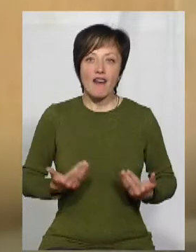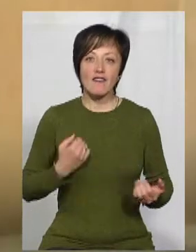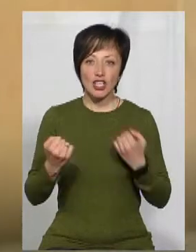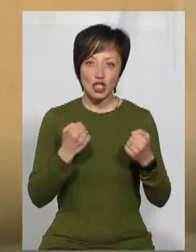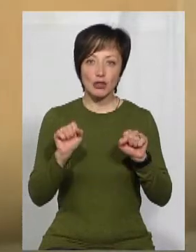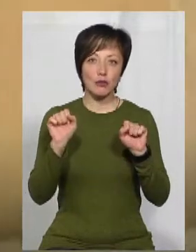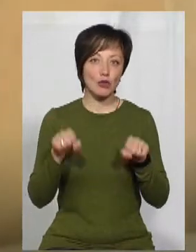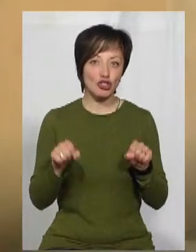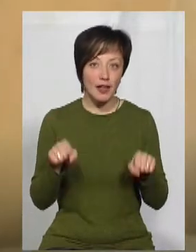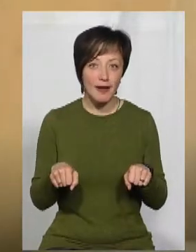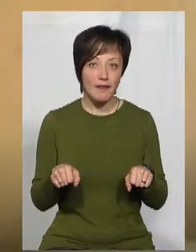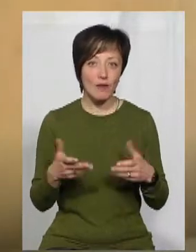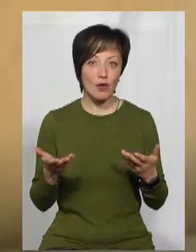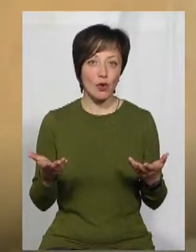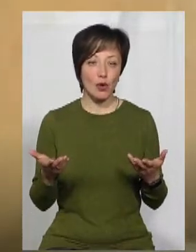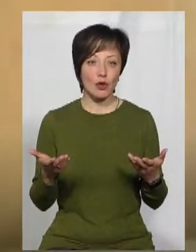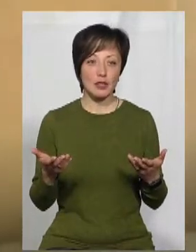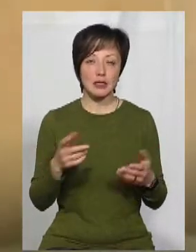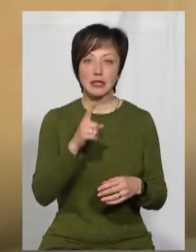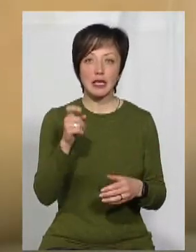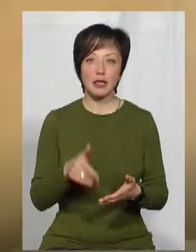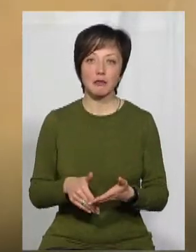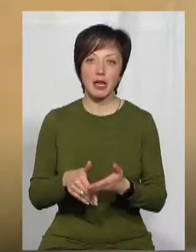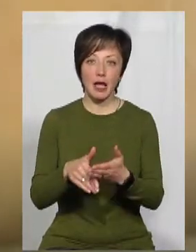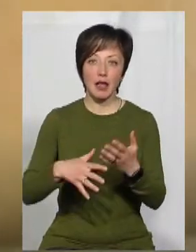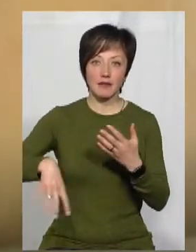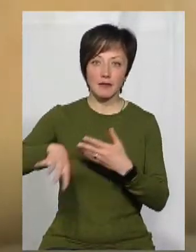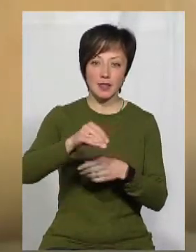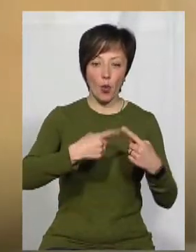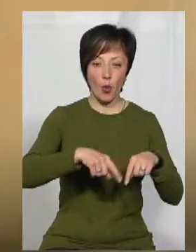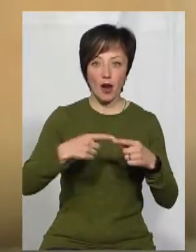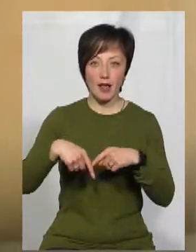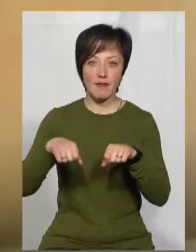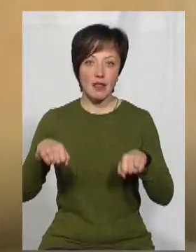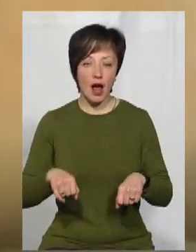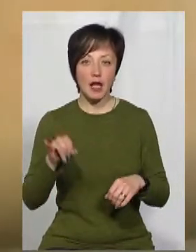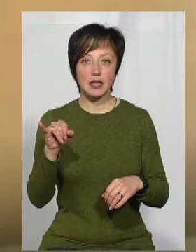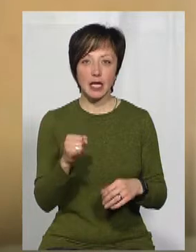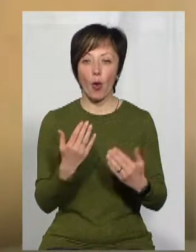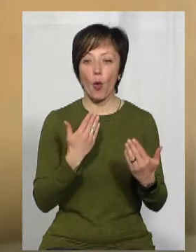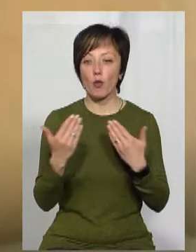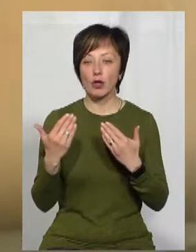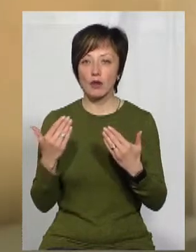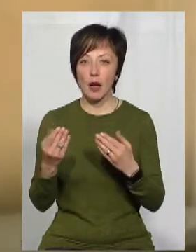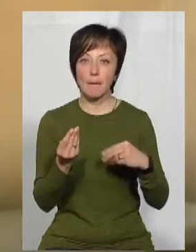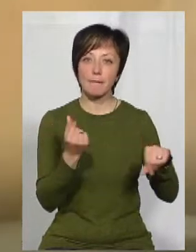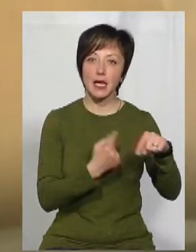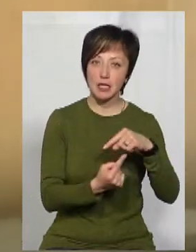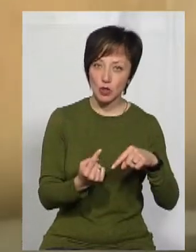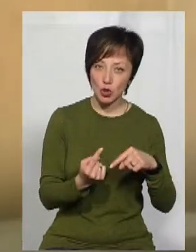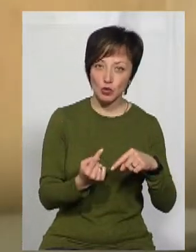Вижити ще можливо за сприяння всіх органів влади і за комунікування